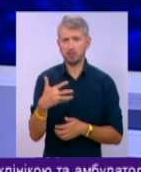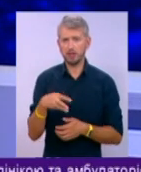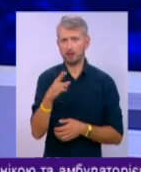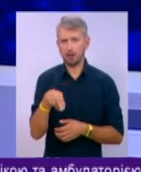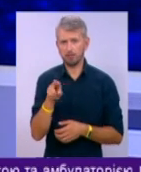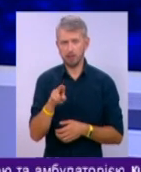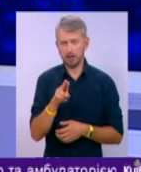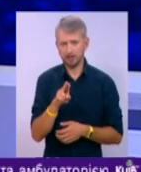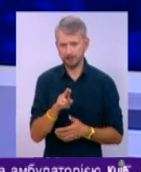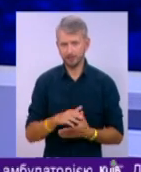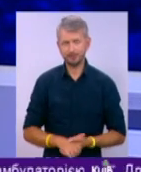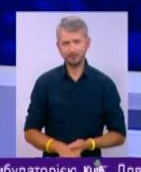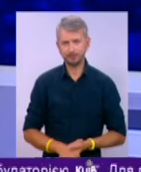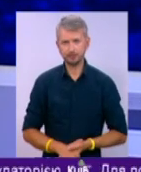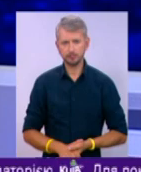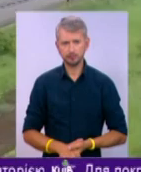майже 50 мільярдів.